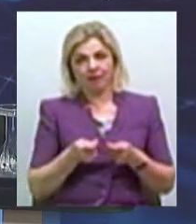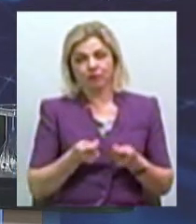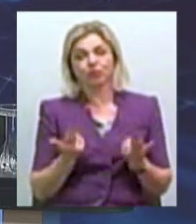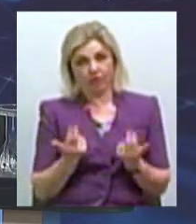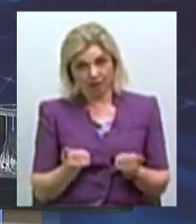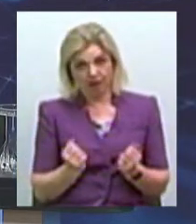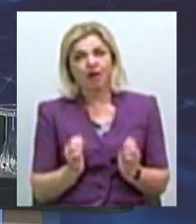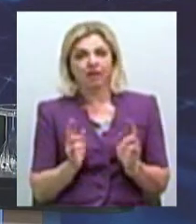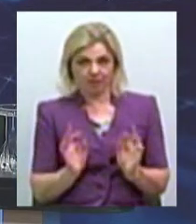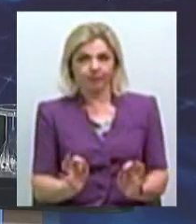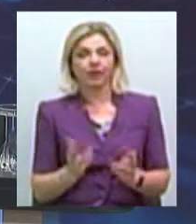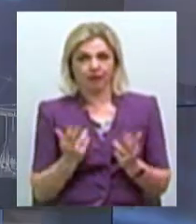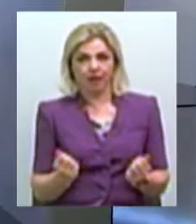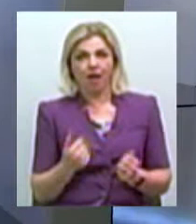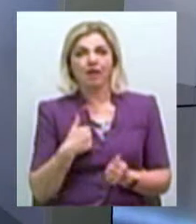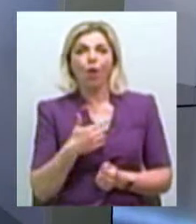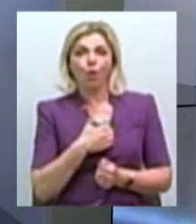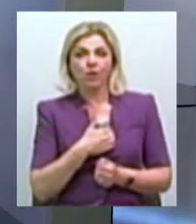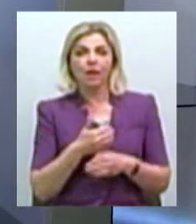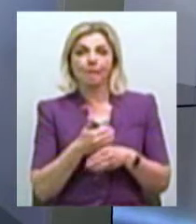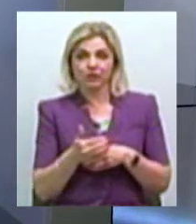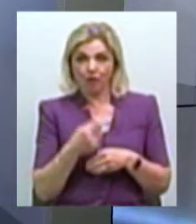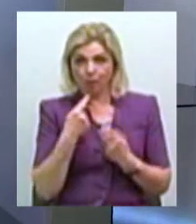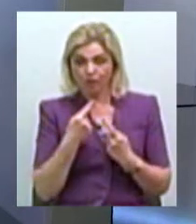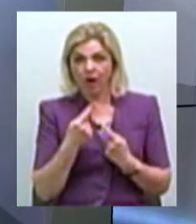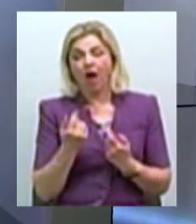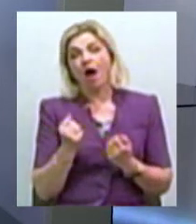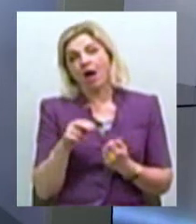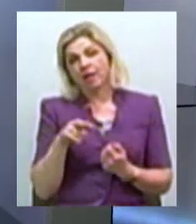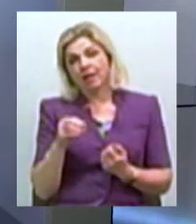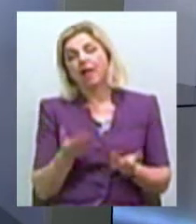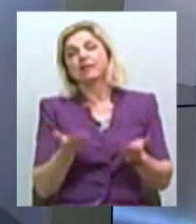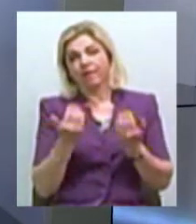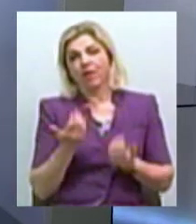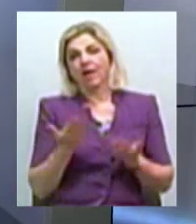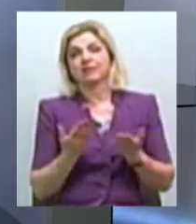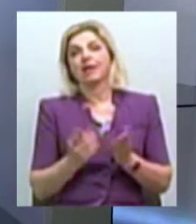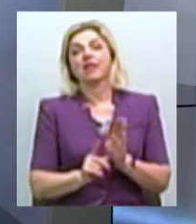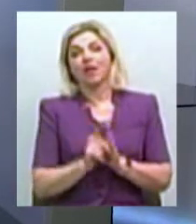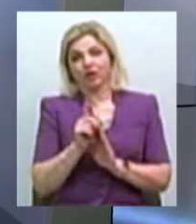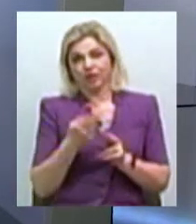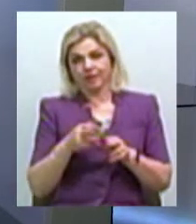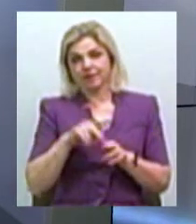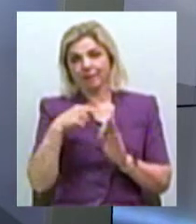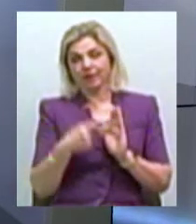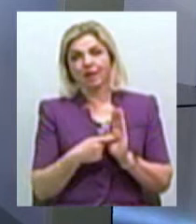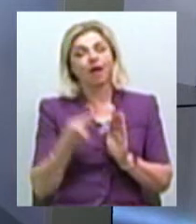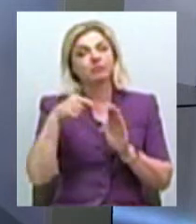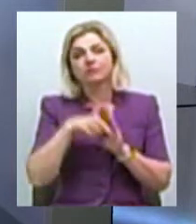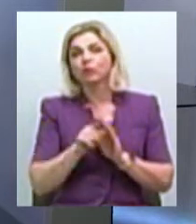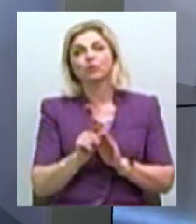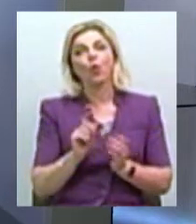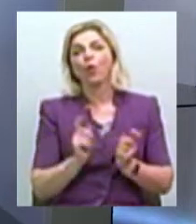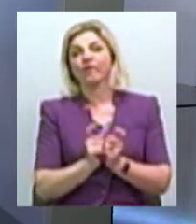так. Я хотіла пізніше про це поговорити, але давайте, якщо ми вже торкнулися цього питання, в чому там полягає конфлікт?